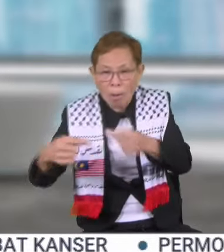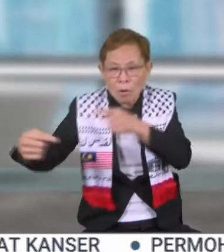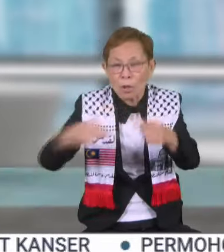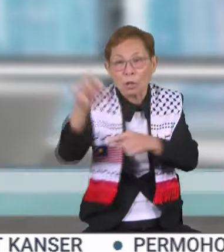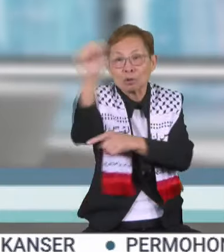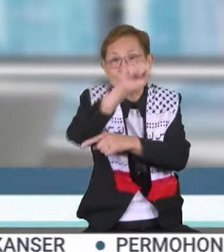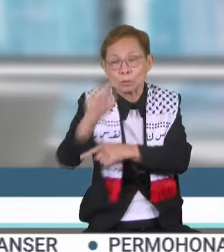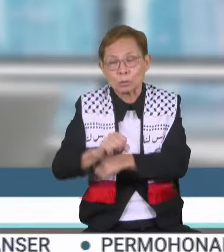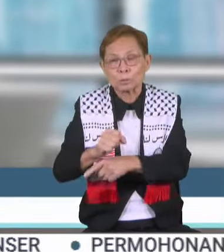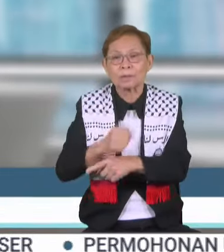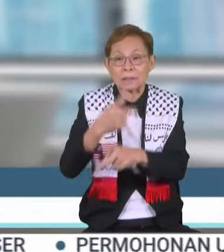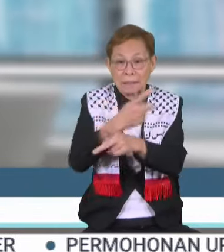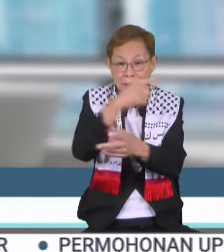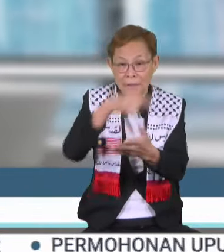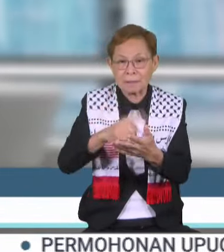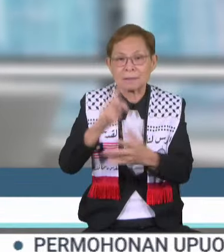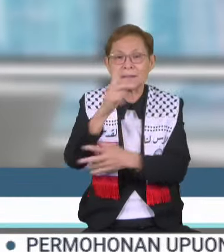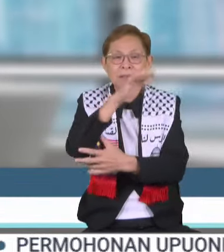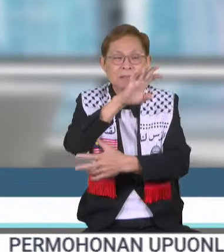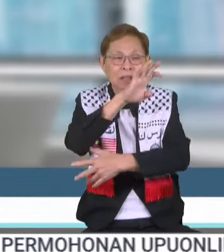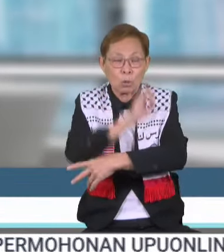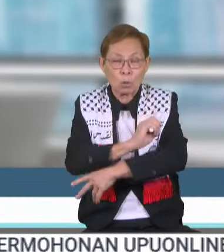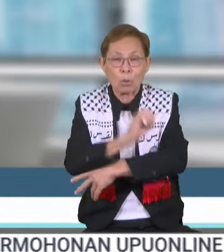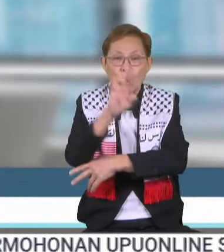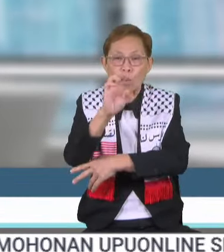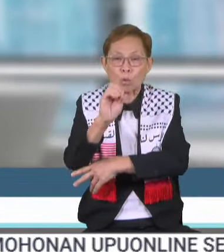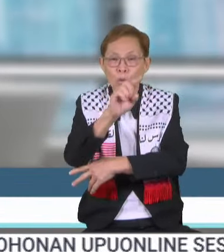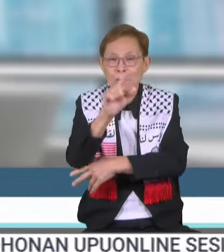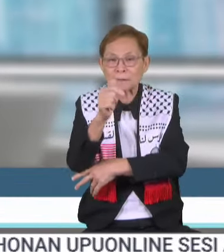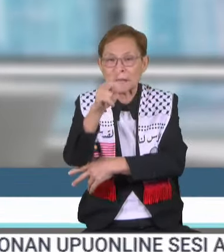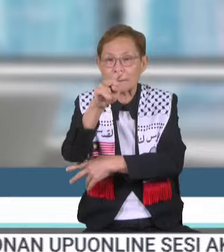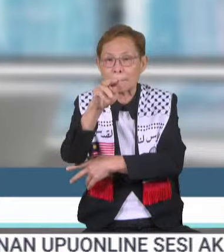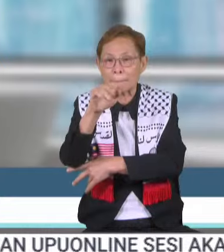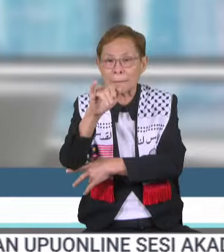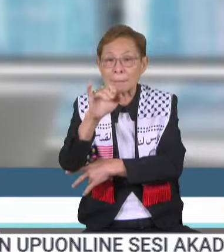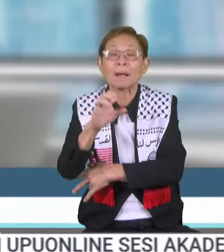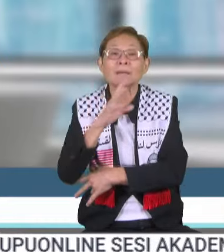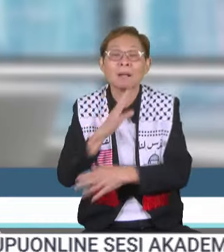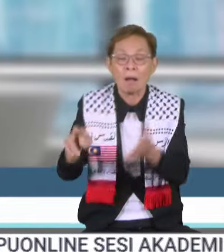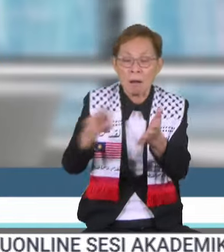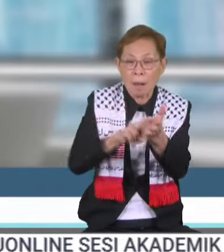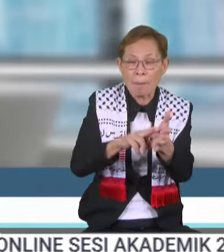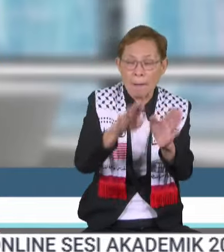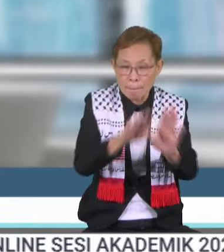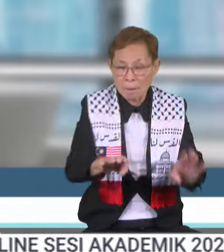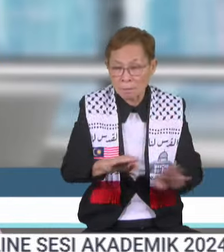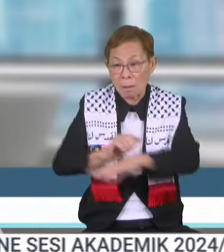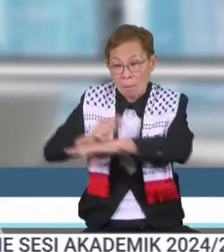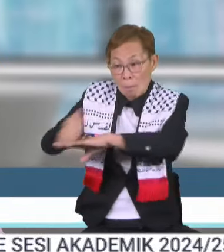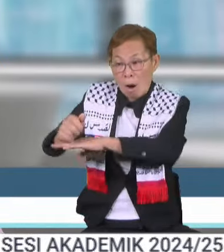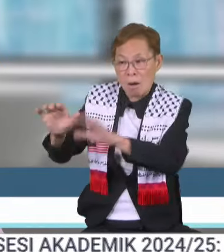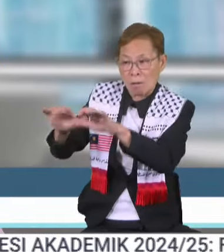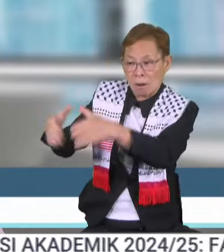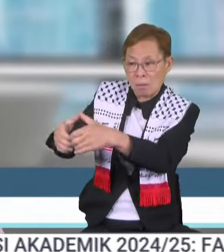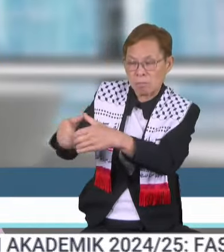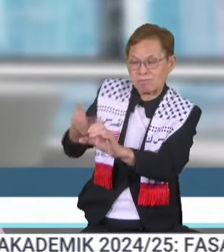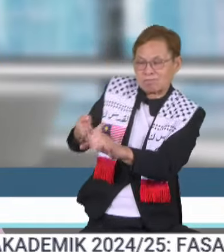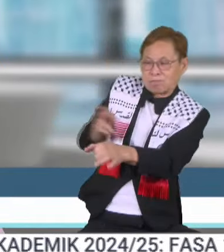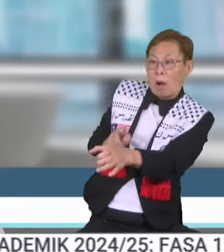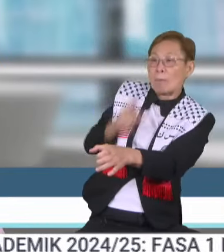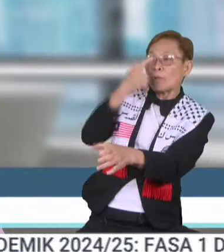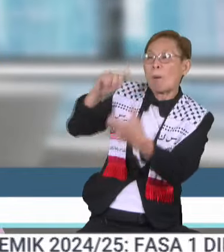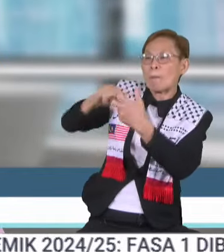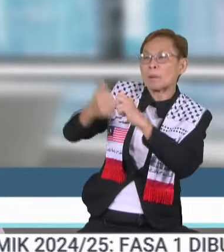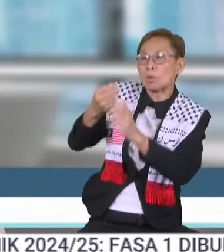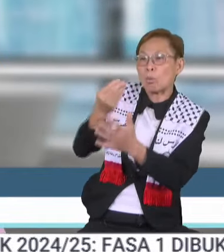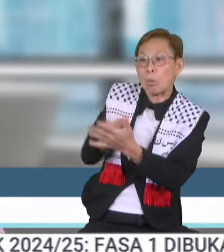Liga Super musim ini. Ketua Pegawai Eksekutifnya, Rozalmi Zulkifli berkata, laporan berita yang mendakwa kelab itu menarik diri kerana